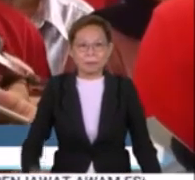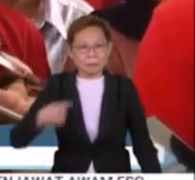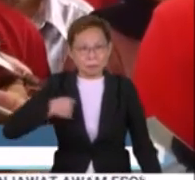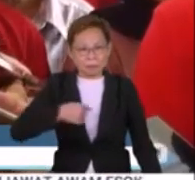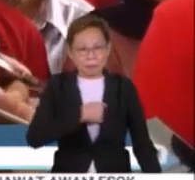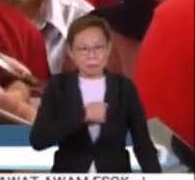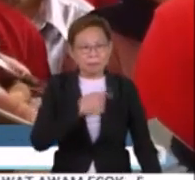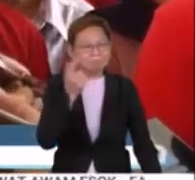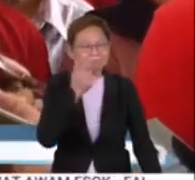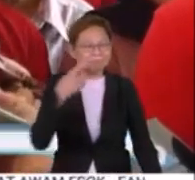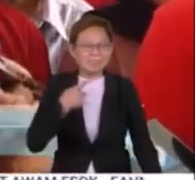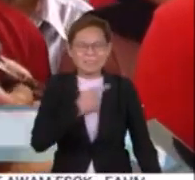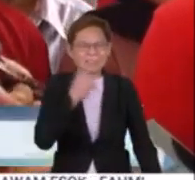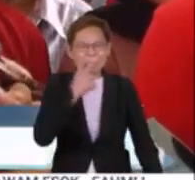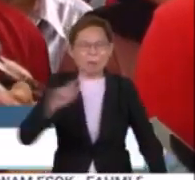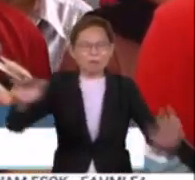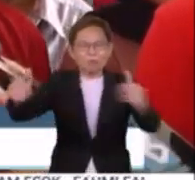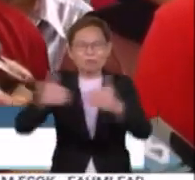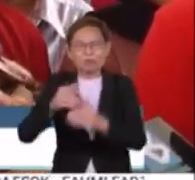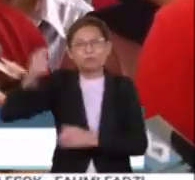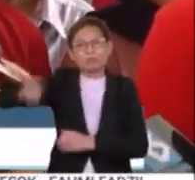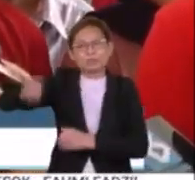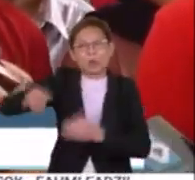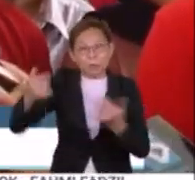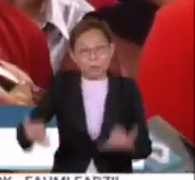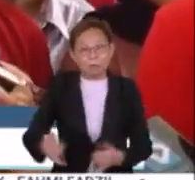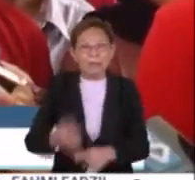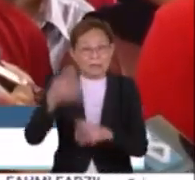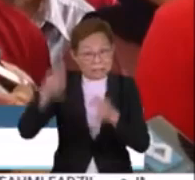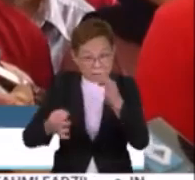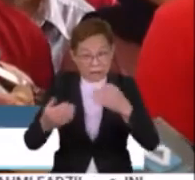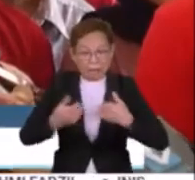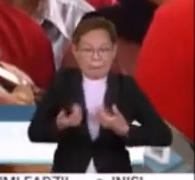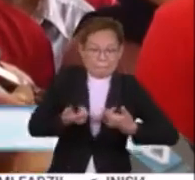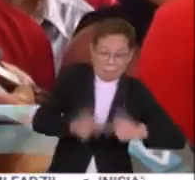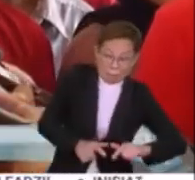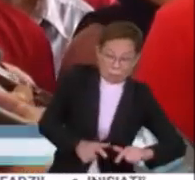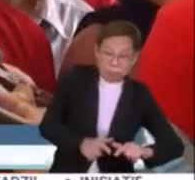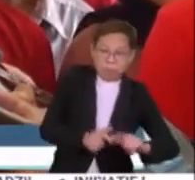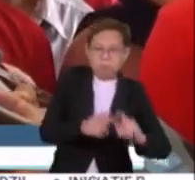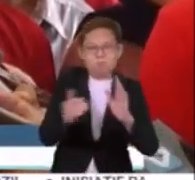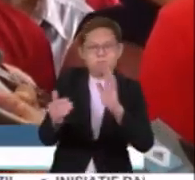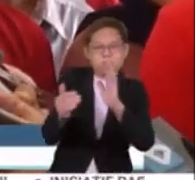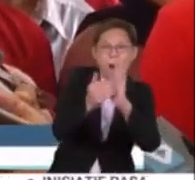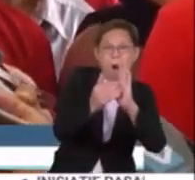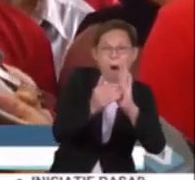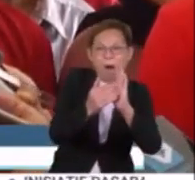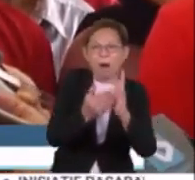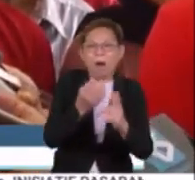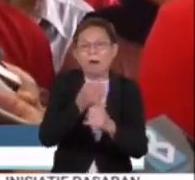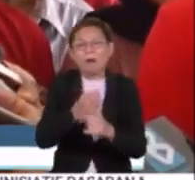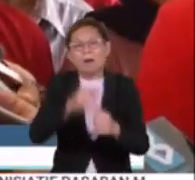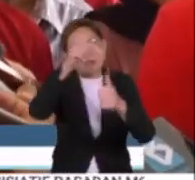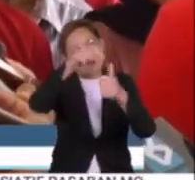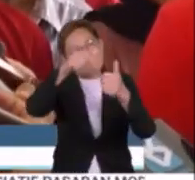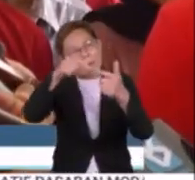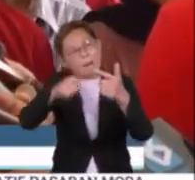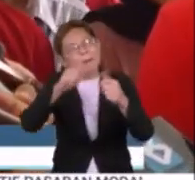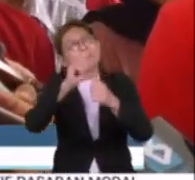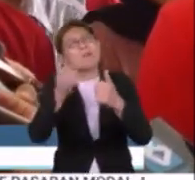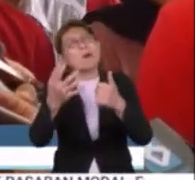Kita tak berniat untuk menutup TikTok pada waktu ini. Tapi sekiranya ada berlaku apa-apa pelanggaran, ada beberapa langkah